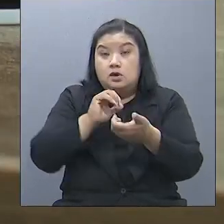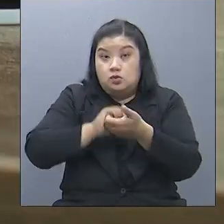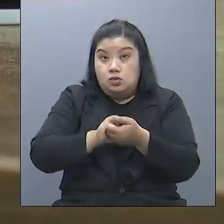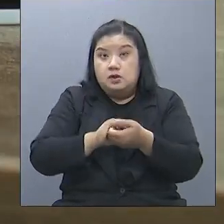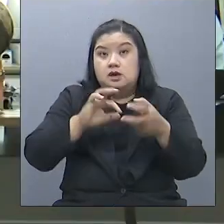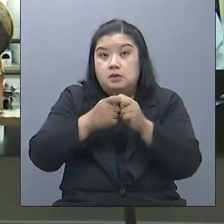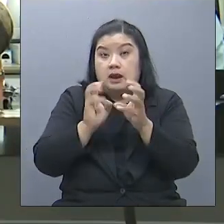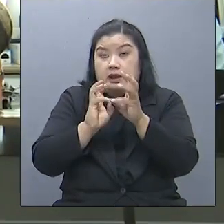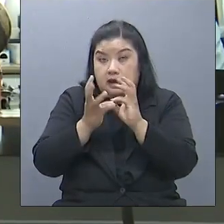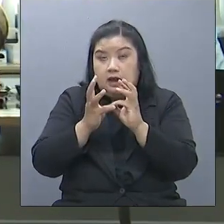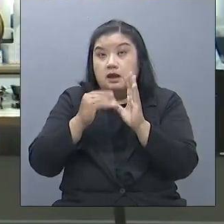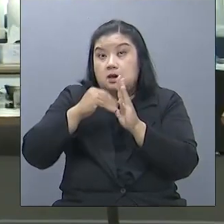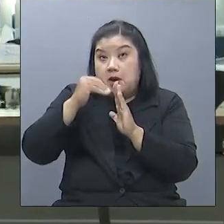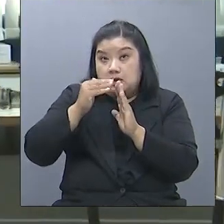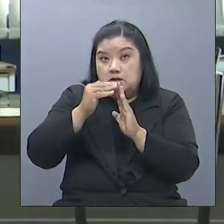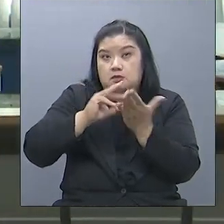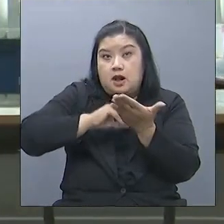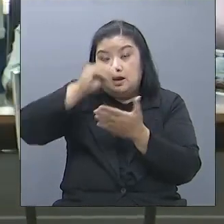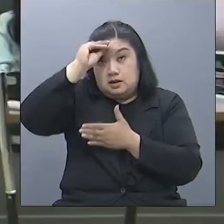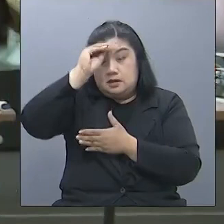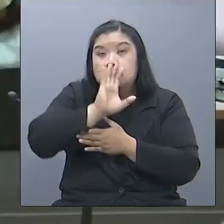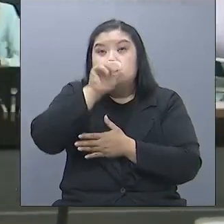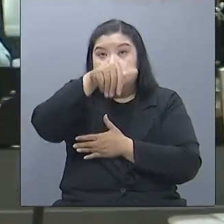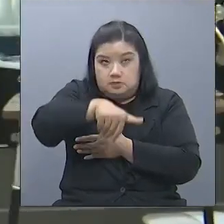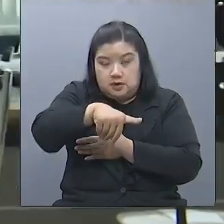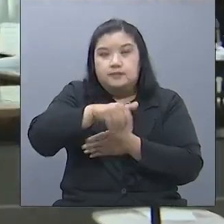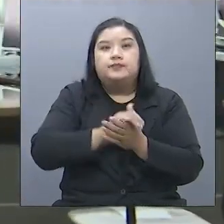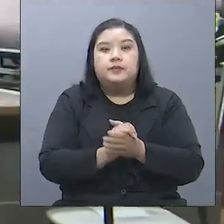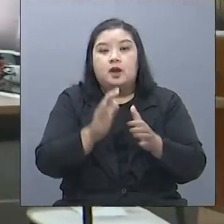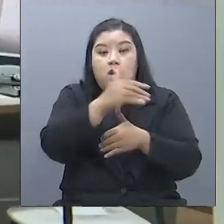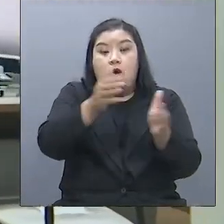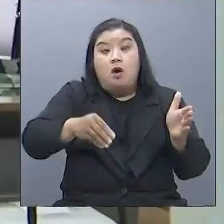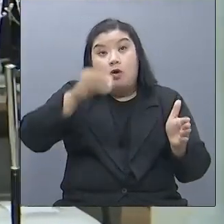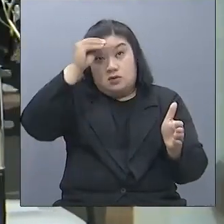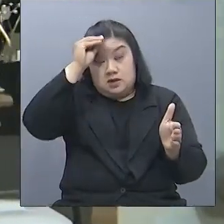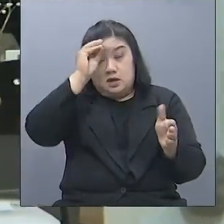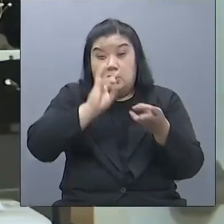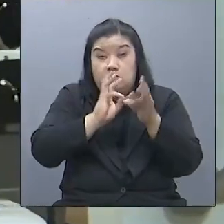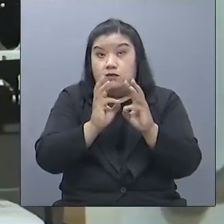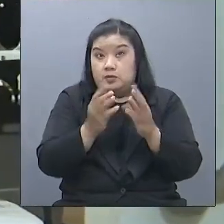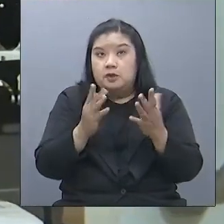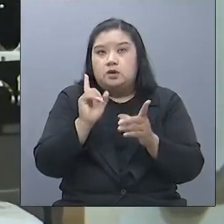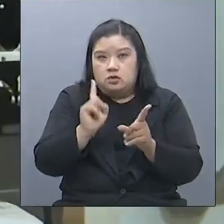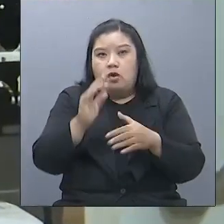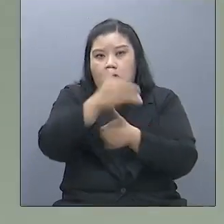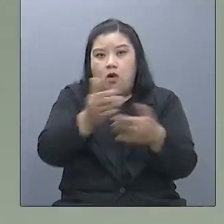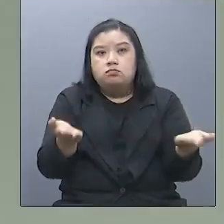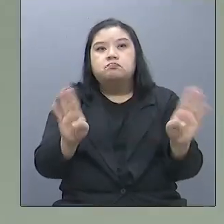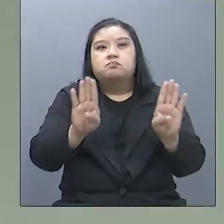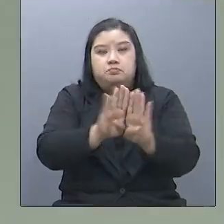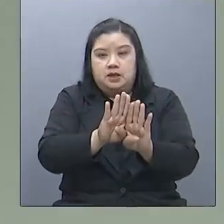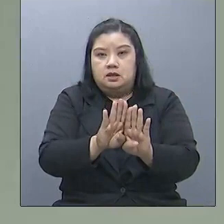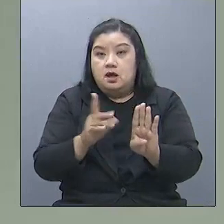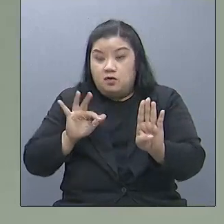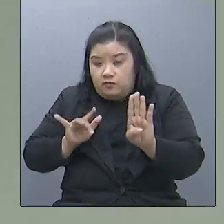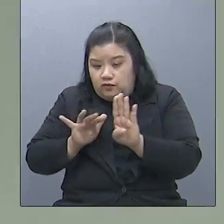คเหนือมหาวิทยาลัยเชียงใหม่ระบุว่าหลักการของห้องปลอดฝุ่นก็คือทำห้องให้เป็นระบบปิดค่ะไม่ให้อากาศเสียด้านนอก